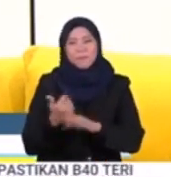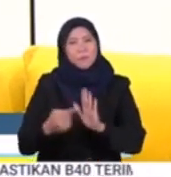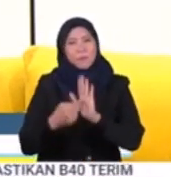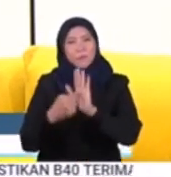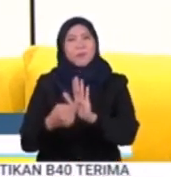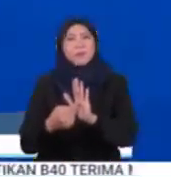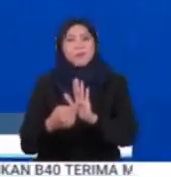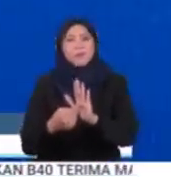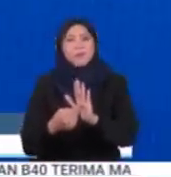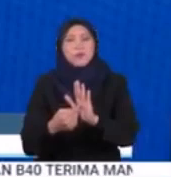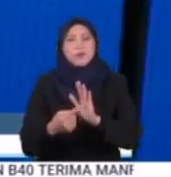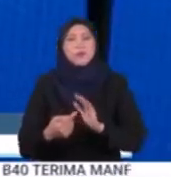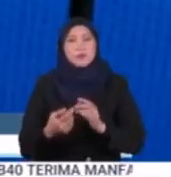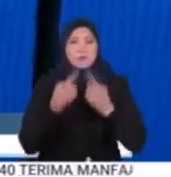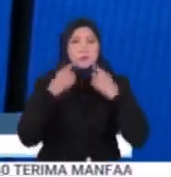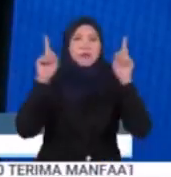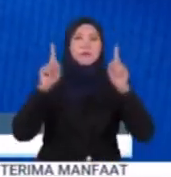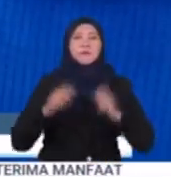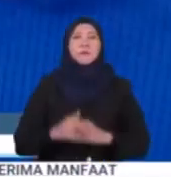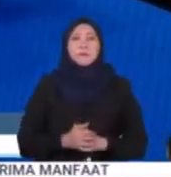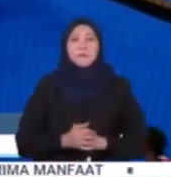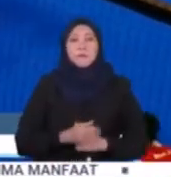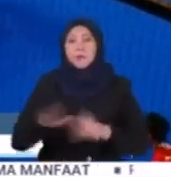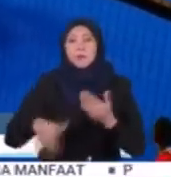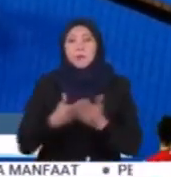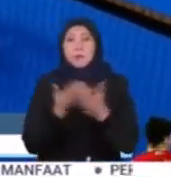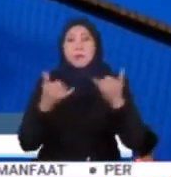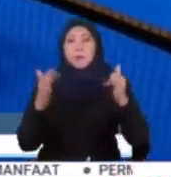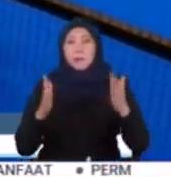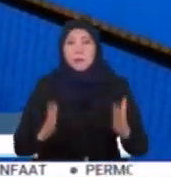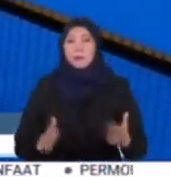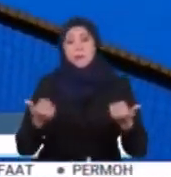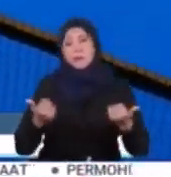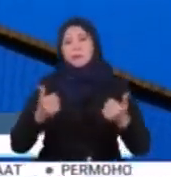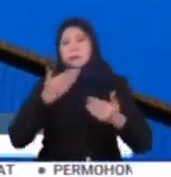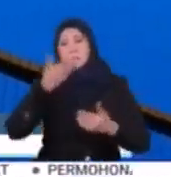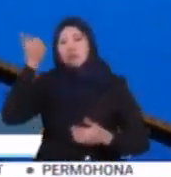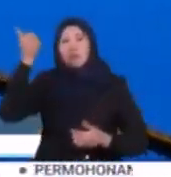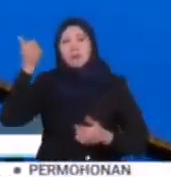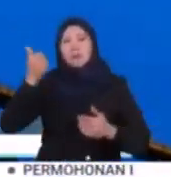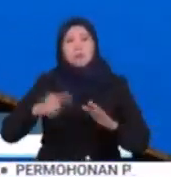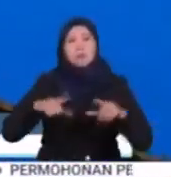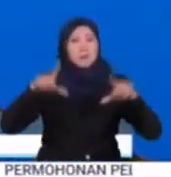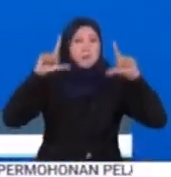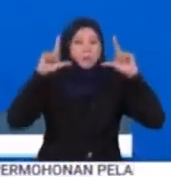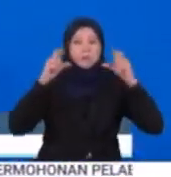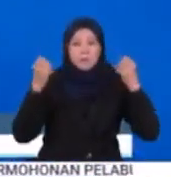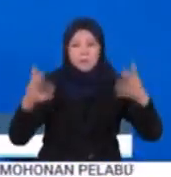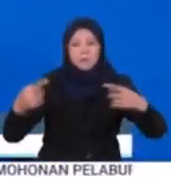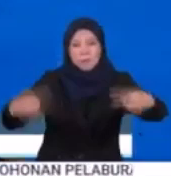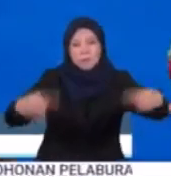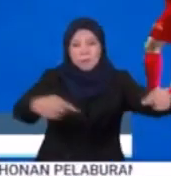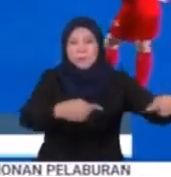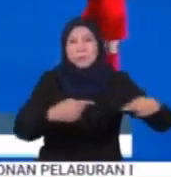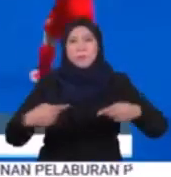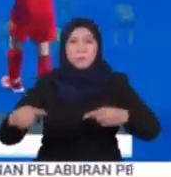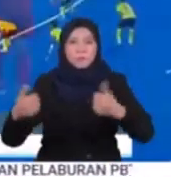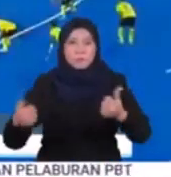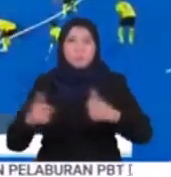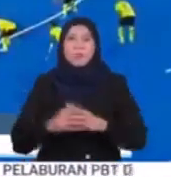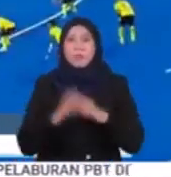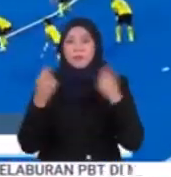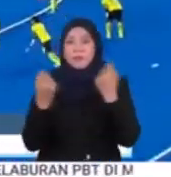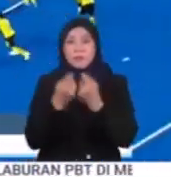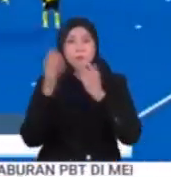dewan instrumen tambahannya semua pemain sudah berada pada tahap terbaik selepas mengharungi banyak aksi kompetitif terus